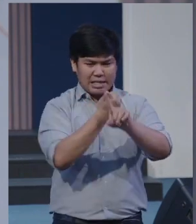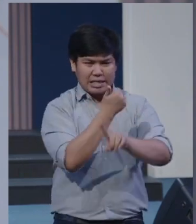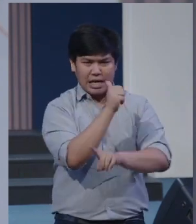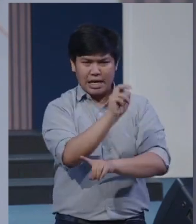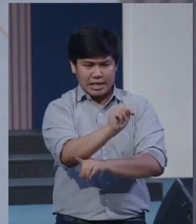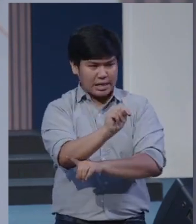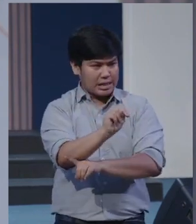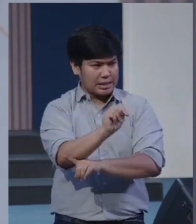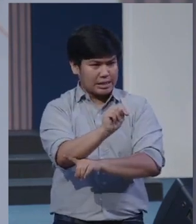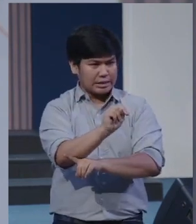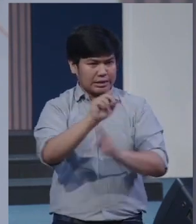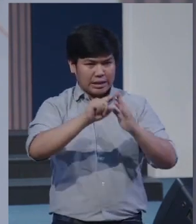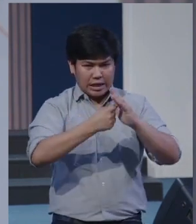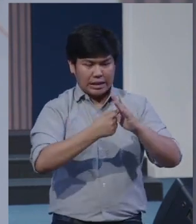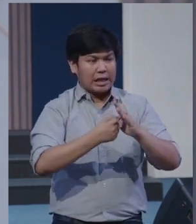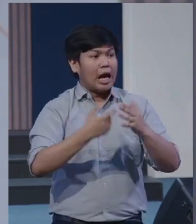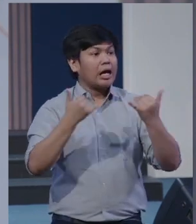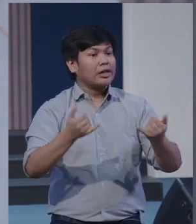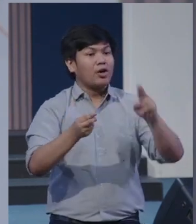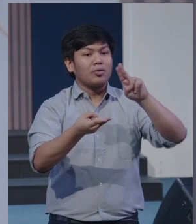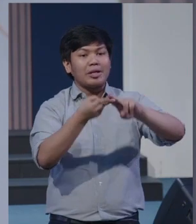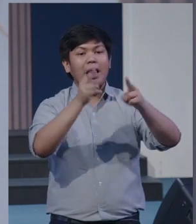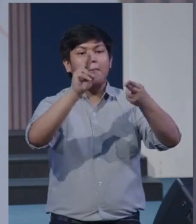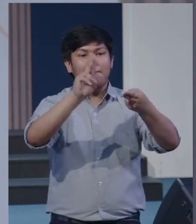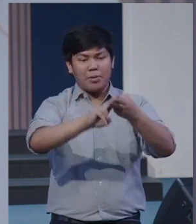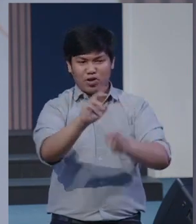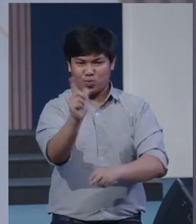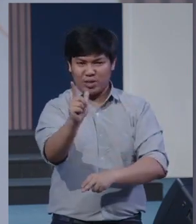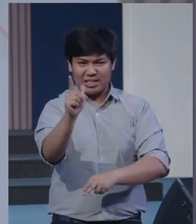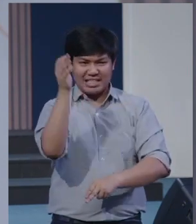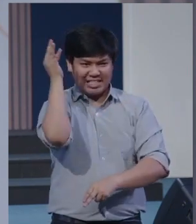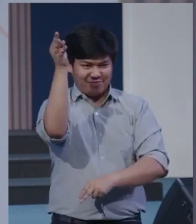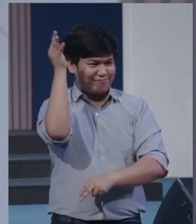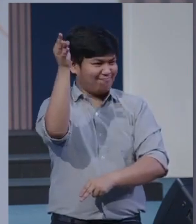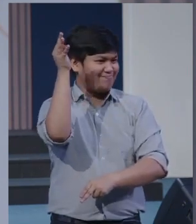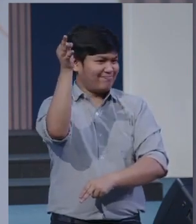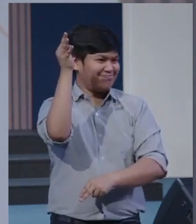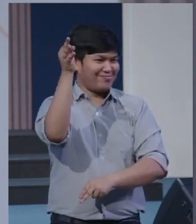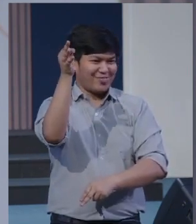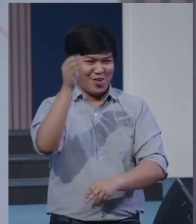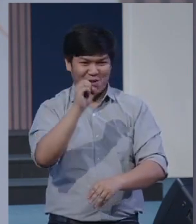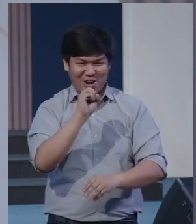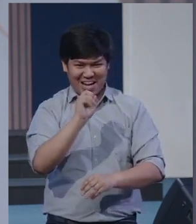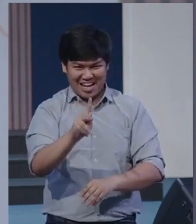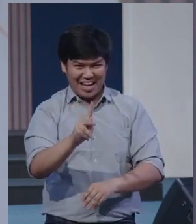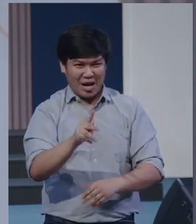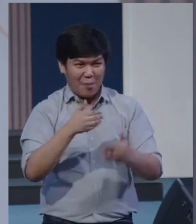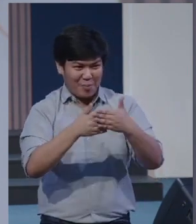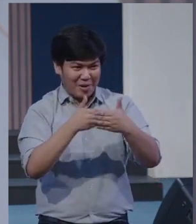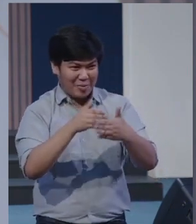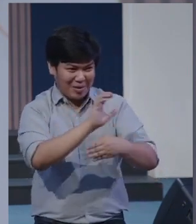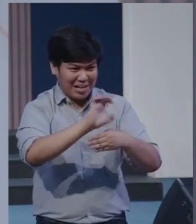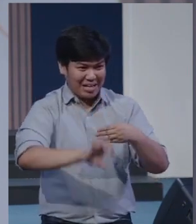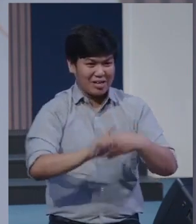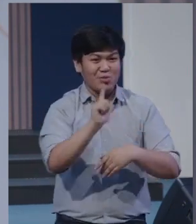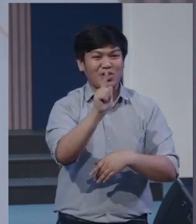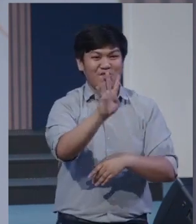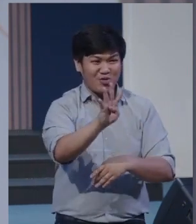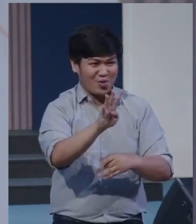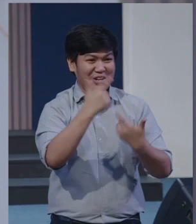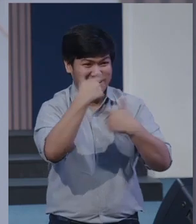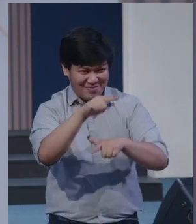mga mensahe kung saan Natutunan natin or napapag-aralan natin kung ano ang dapat nating kagawian at